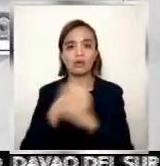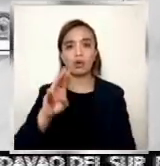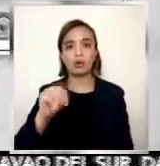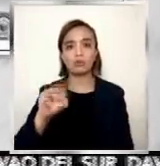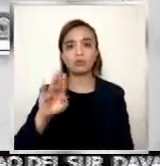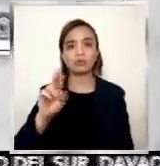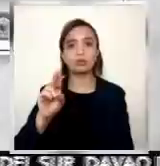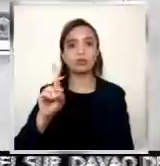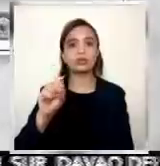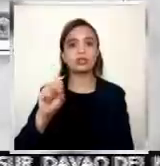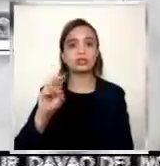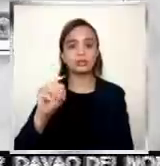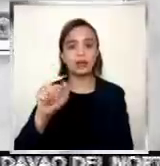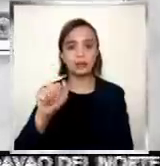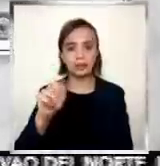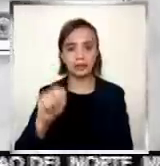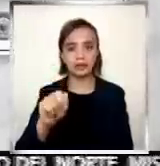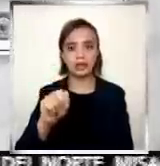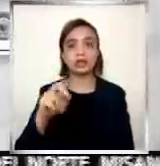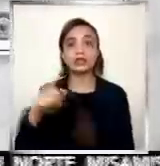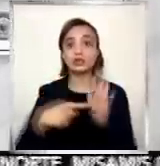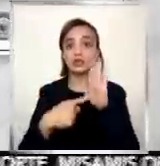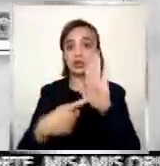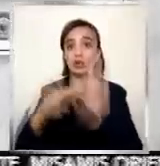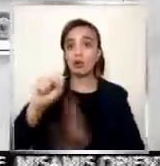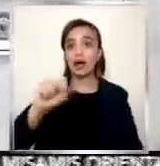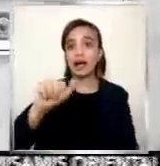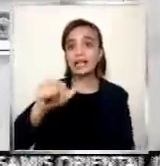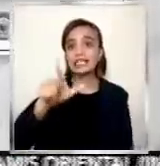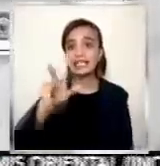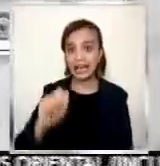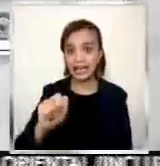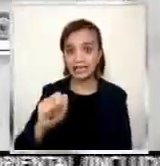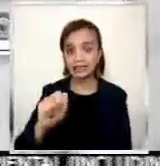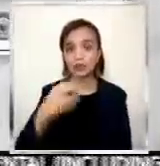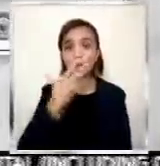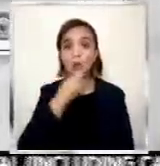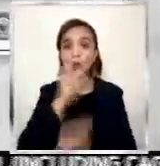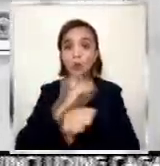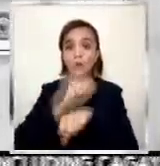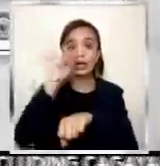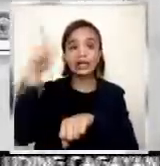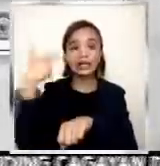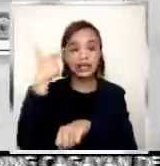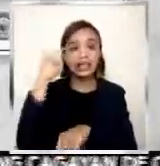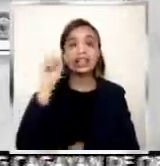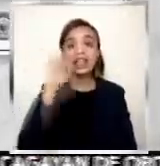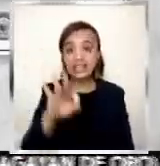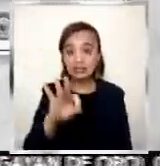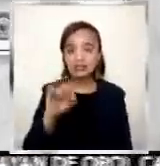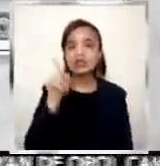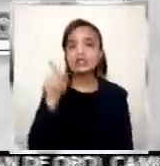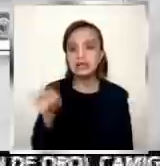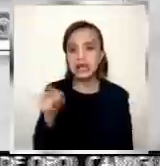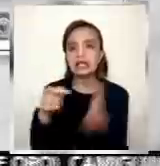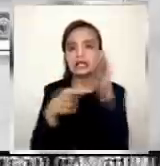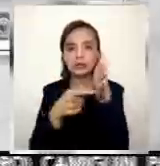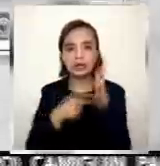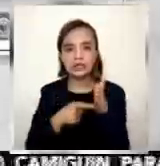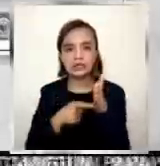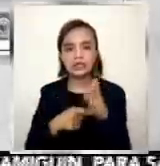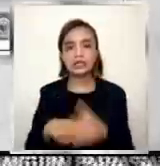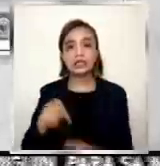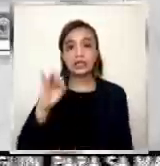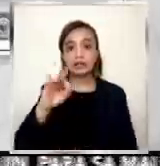kopya ng SALN ng isang opisyal o empleyado ng gobyerno kung siya mismo ang nagre-request nito, kung may utos ng korte para sa